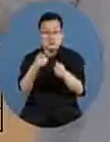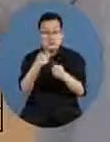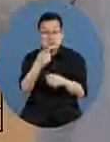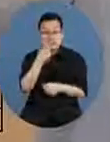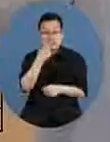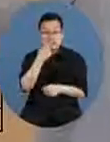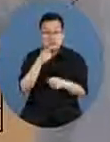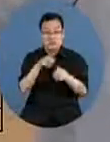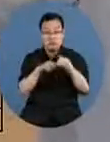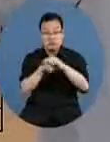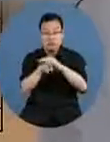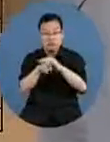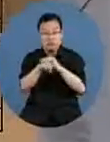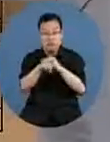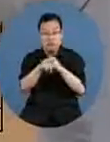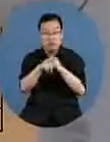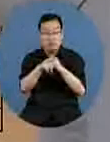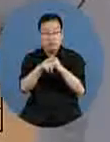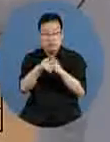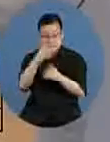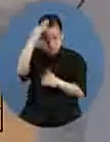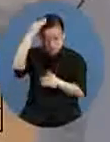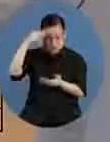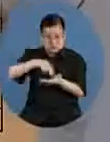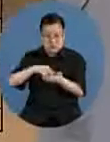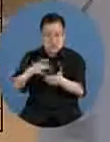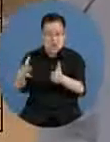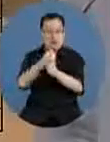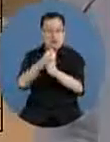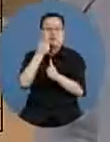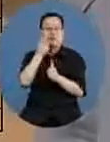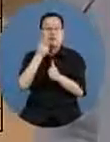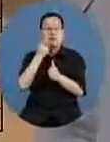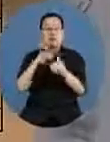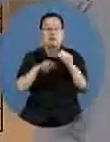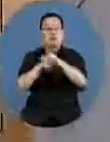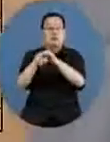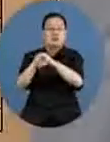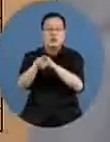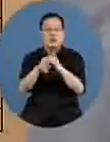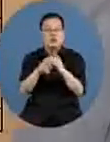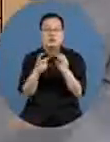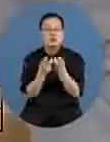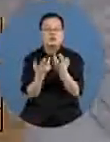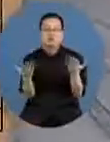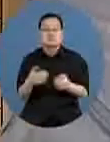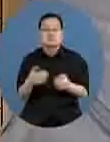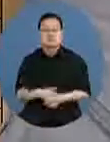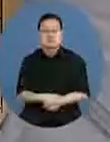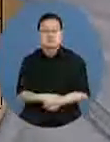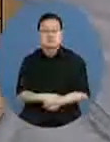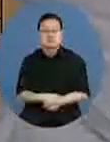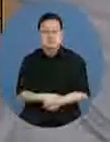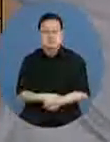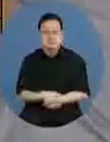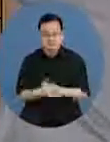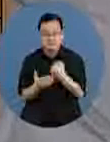이 장문이 안 됩니다. 여기는 한 수만 비어지면 쏙 들어가면 척척수가 돼버려서 안 됩니다.